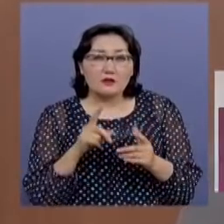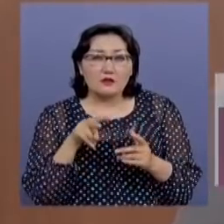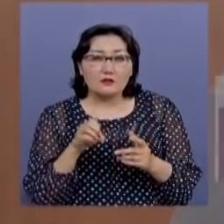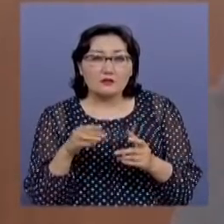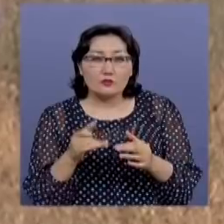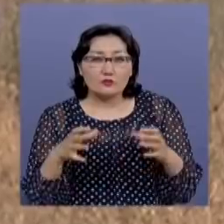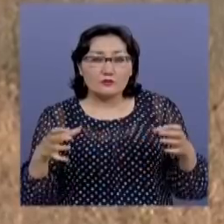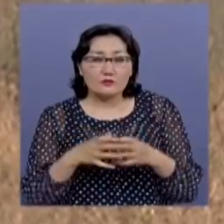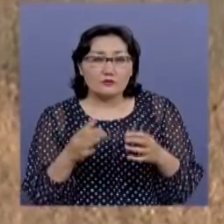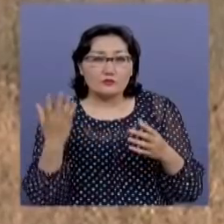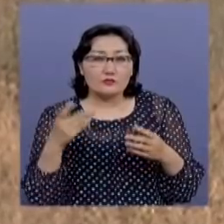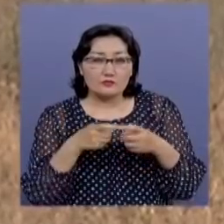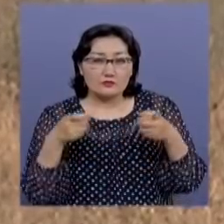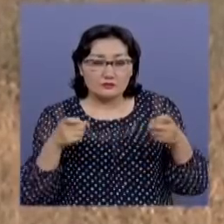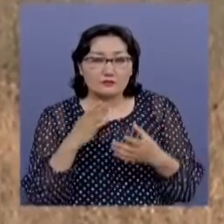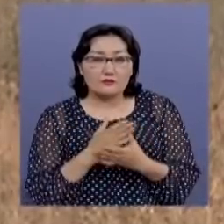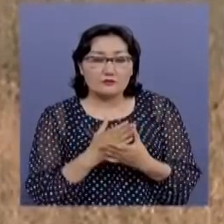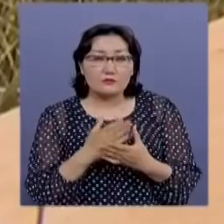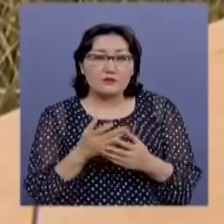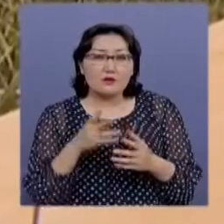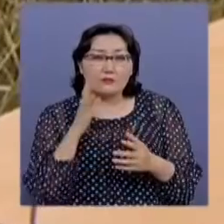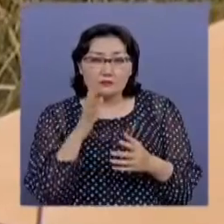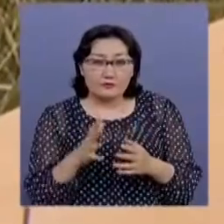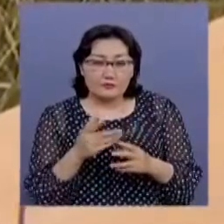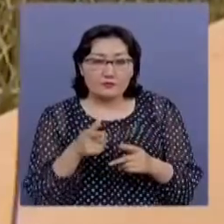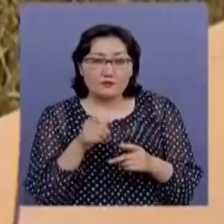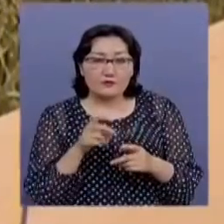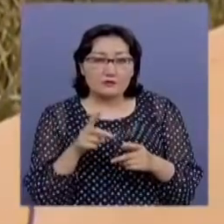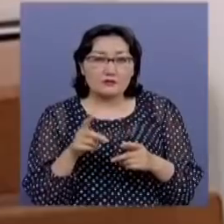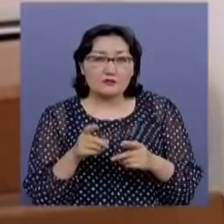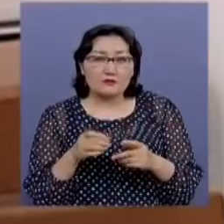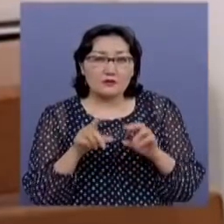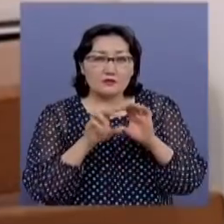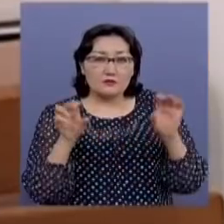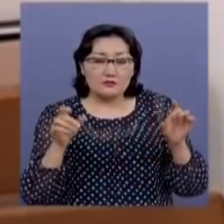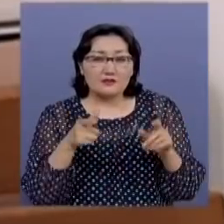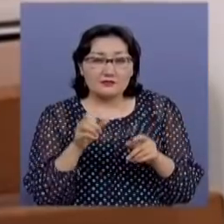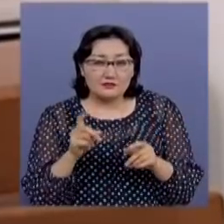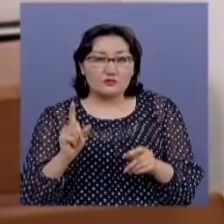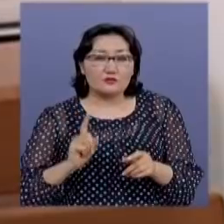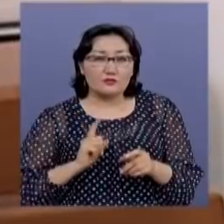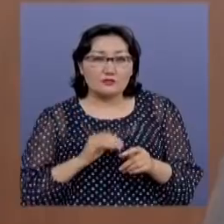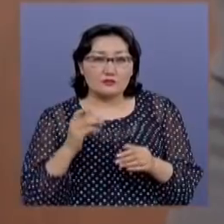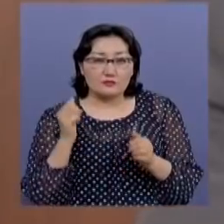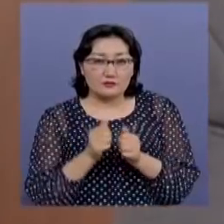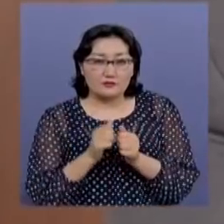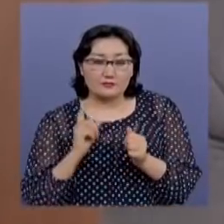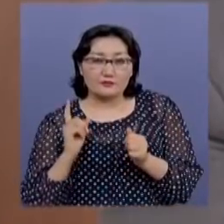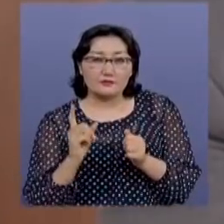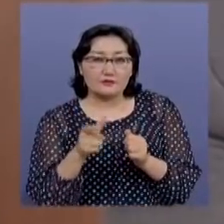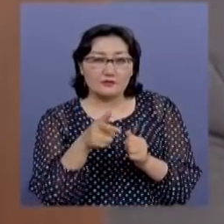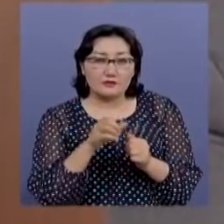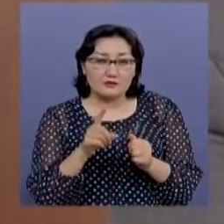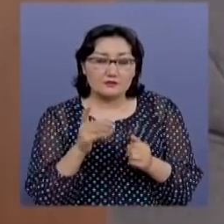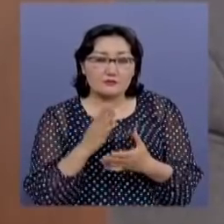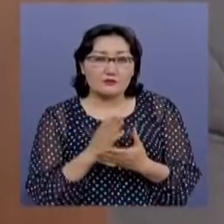кешенінде үлкен гостиница 5 жылдай болды. Сол газды жаңағы былай қазақша айтқанда сарғайып күтіп отырмыз. Жанымыздан өтіп жатқан газ ғой мына транзитный